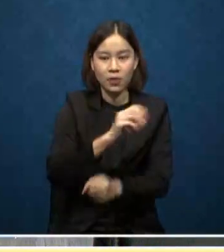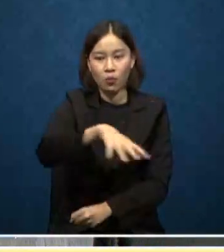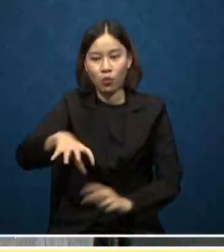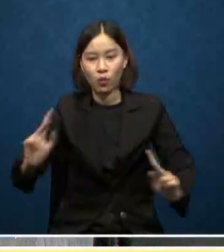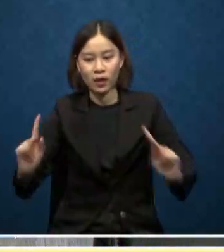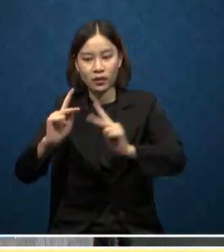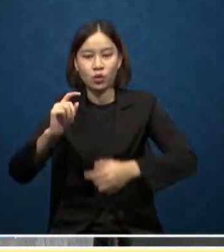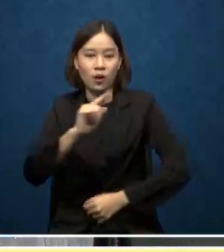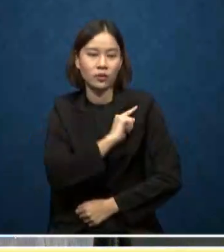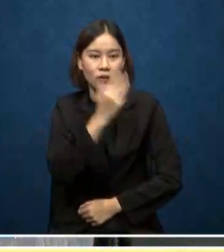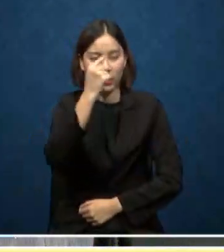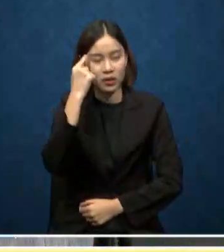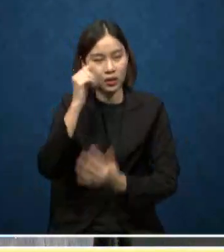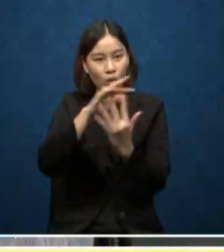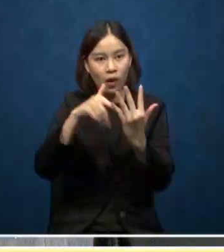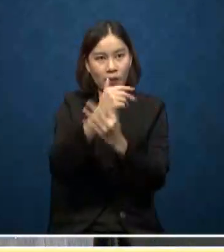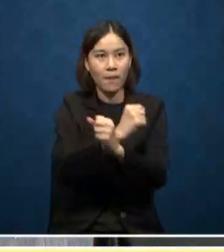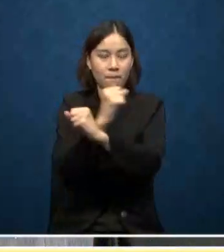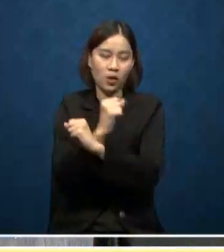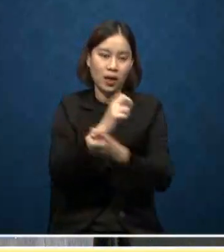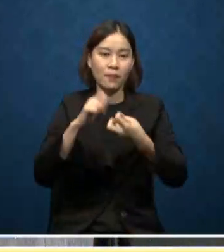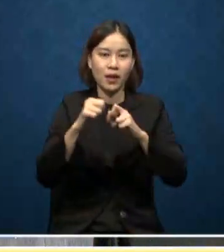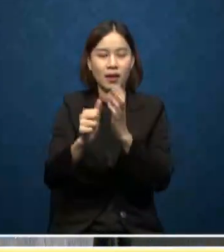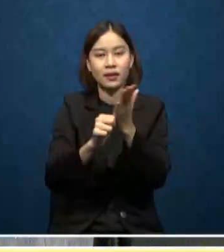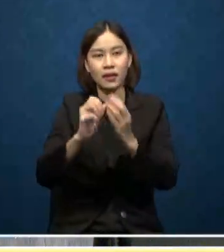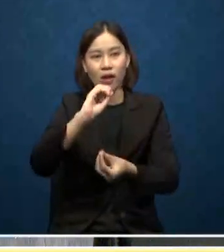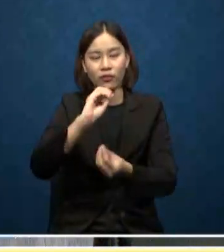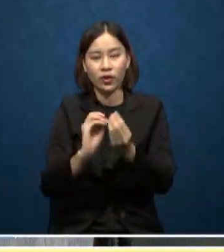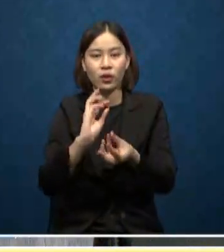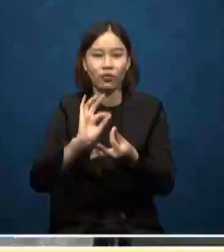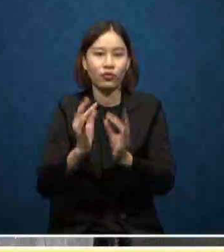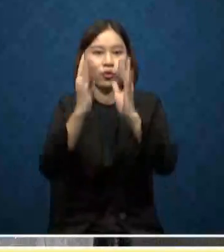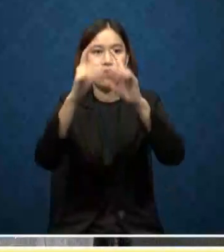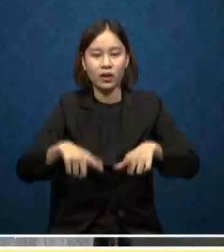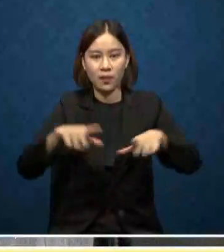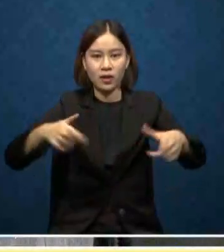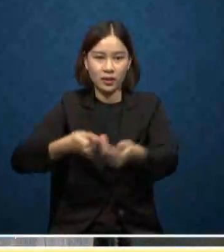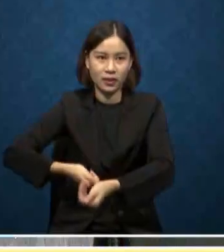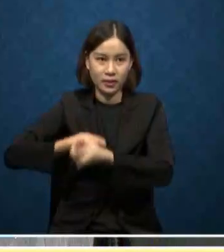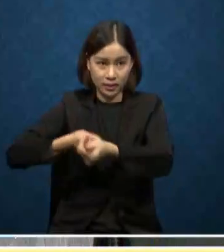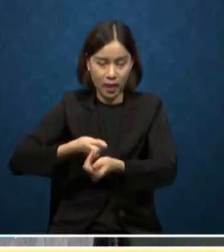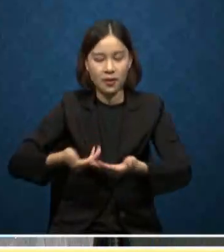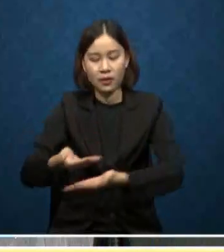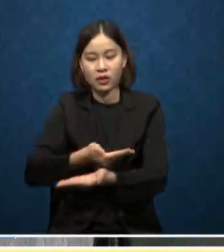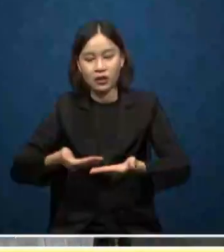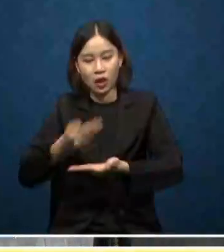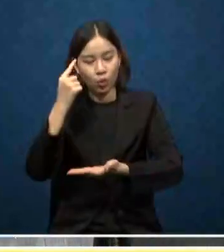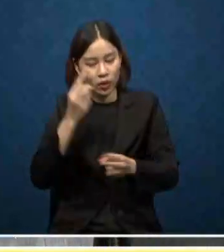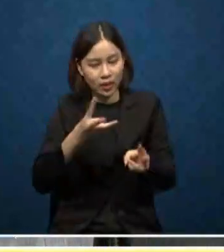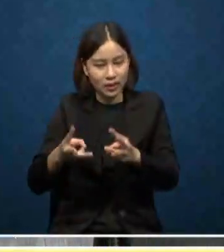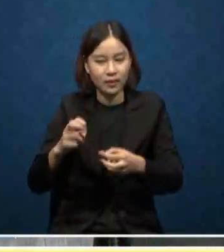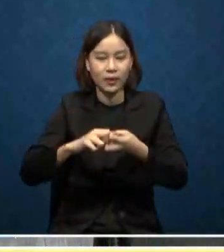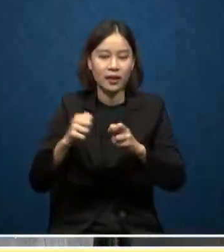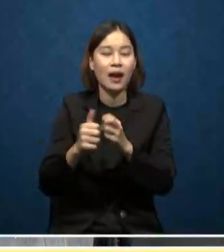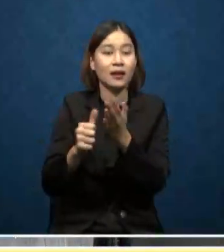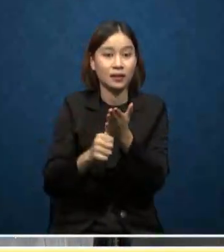ระทรวงที่เกี่ยวข้องเพื่อวางแผนป้องกันและแก้ไขปัญหาการเผาป่าในพื้นที่เกษตรกรรมและให้พิจารณาเพิ่มแนวทางการแก้